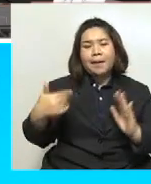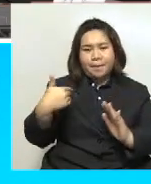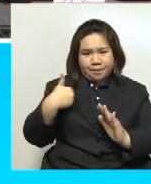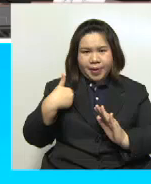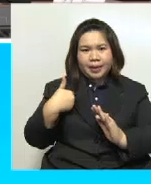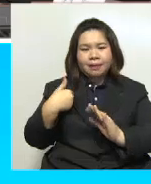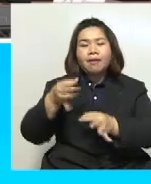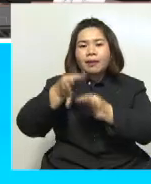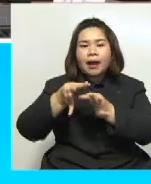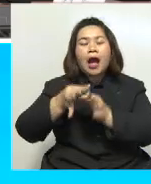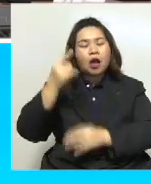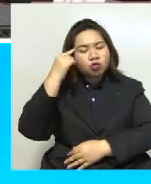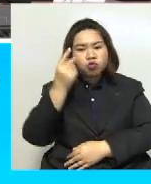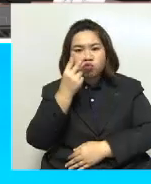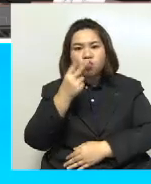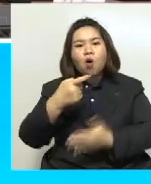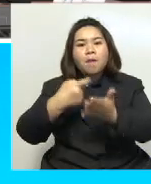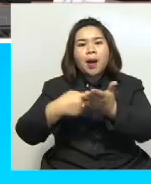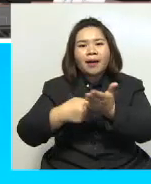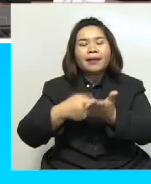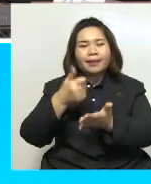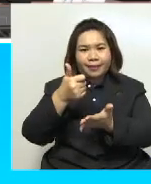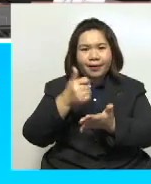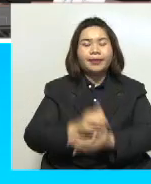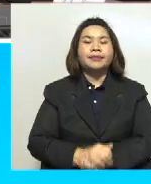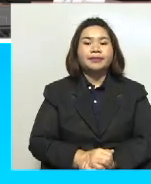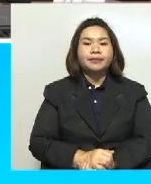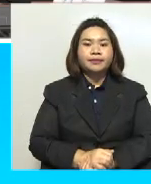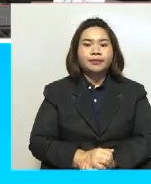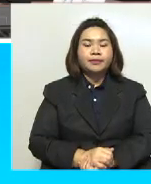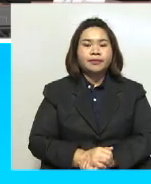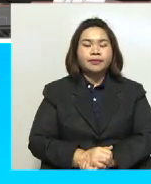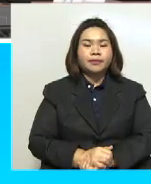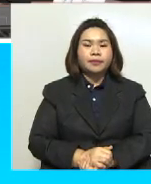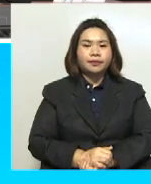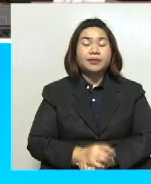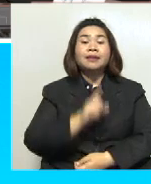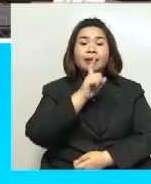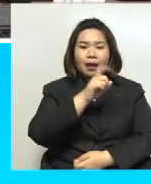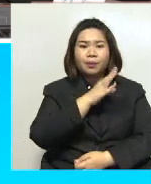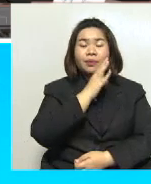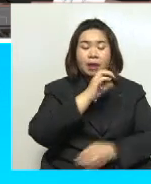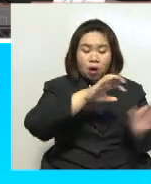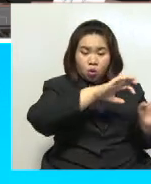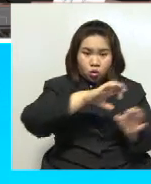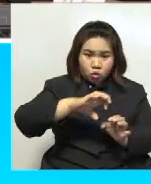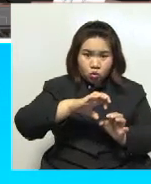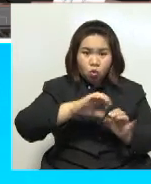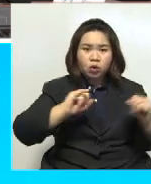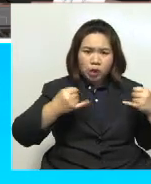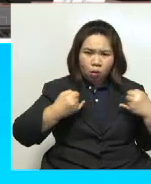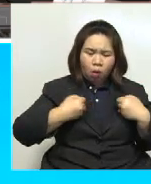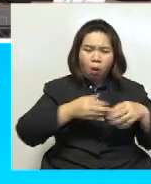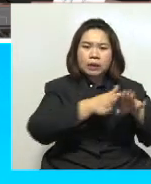หนึ่งแล้วครับ ค่ะ เป็นหลักประกันครับ แล้วอย่างผู้ประกอบการเนี่ยค่ะที่ปรับเปลี่ยนรถตู้จากรถตู้